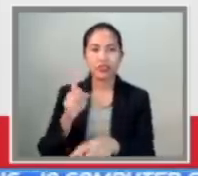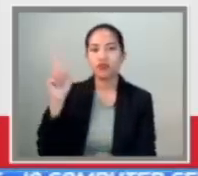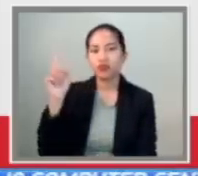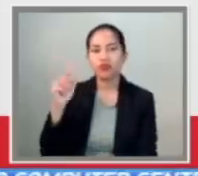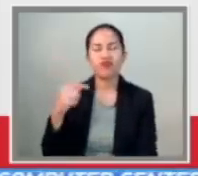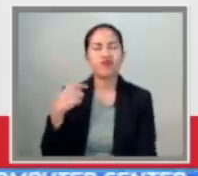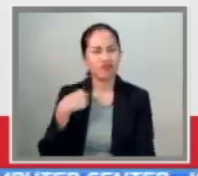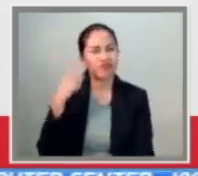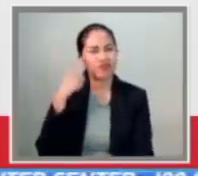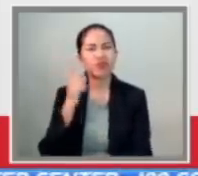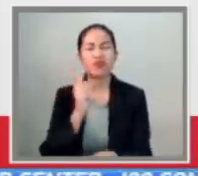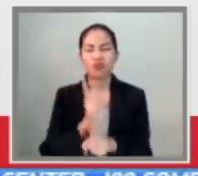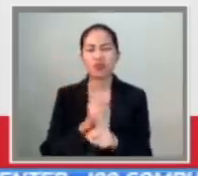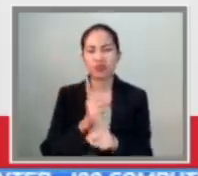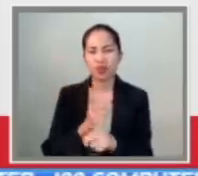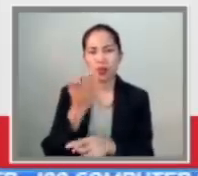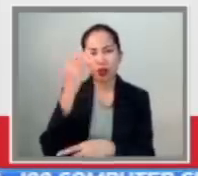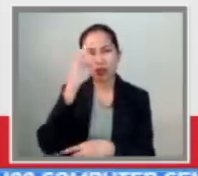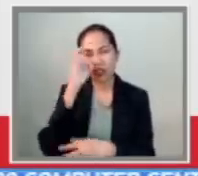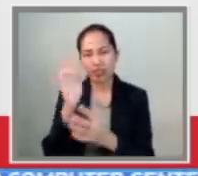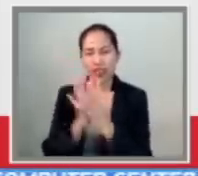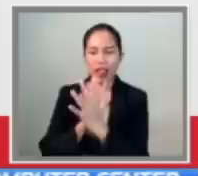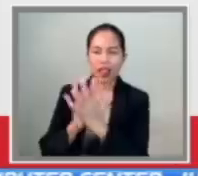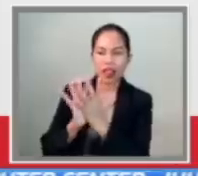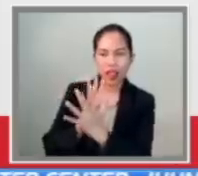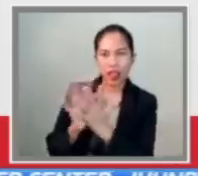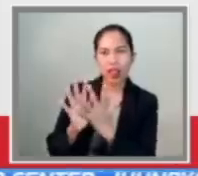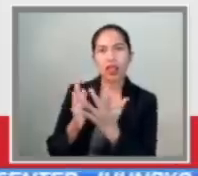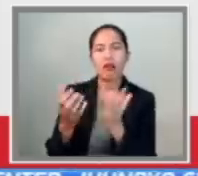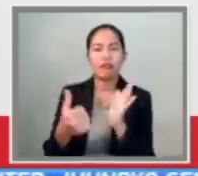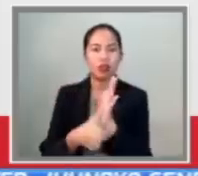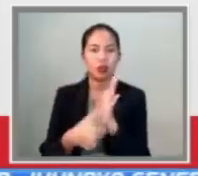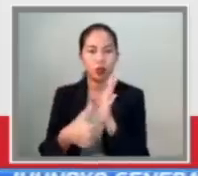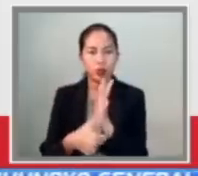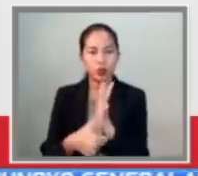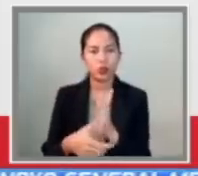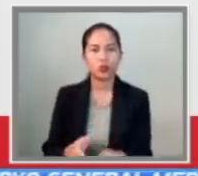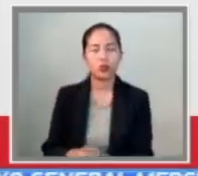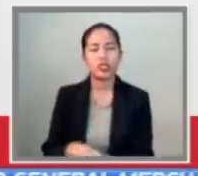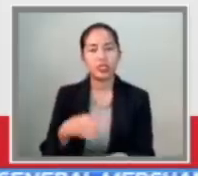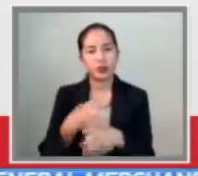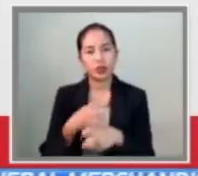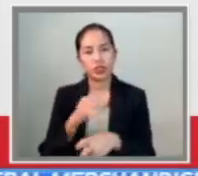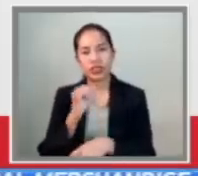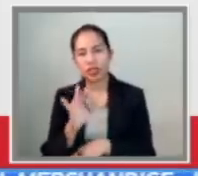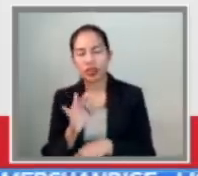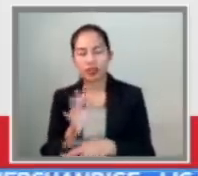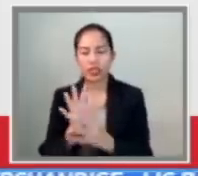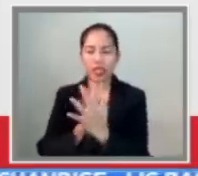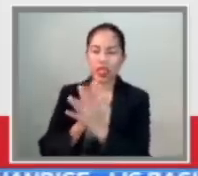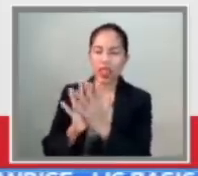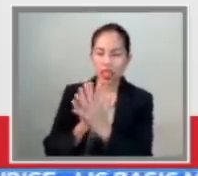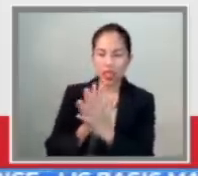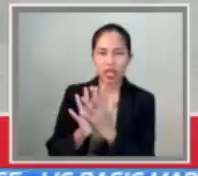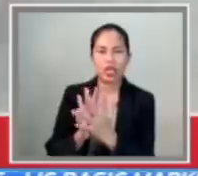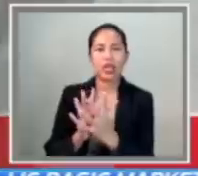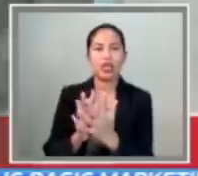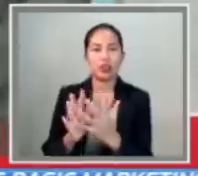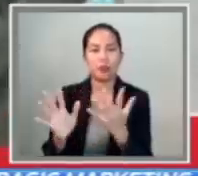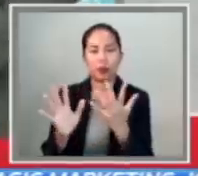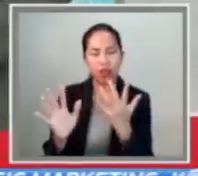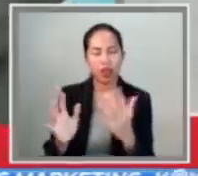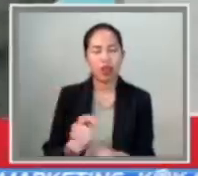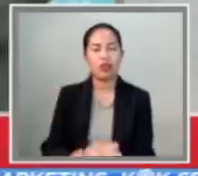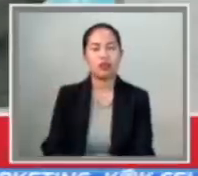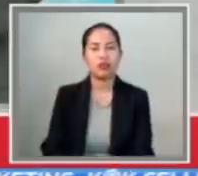mga presinto sa araw ng botohan. Mahihirapan lang daw sila kung makikipagsiksikan pa. Mga kapuso,